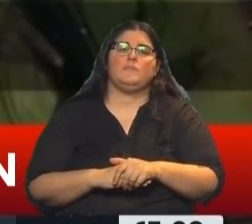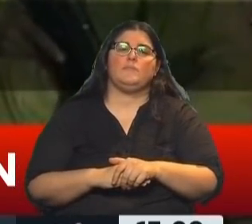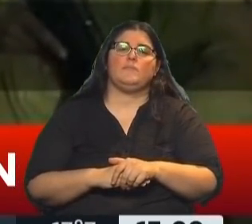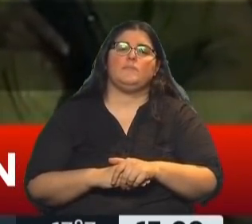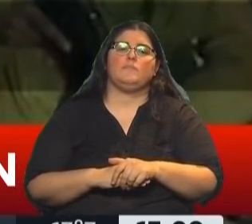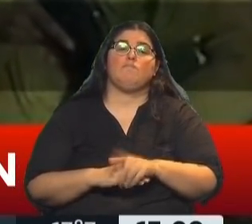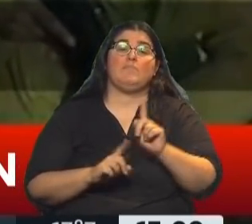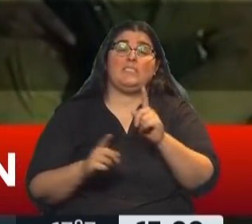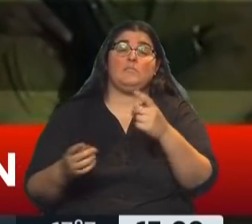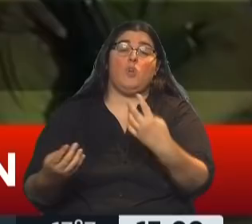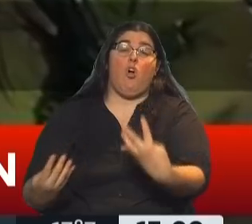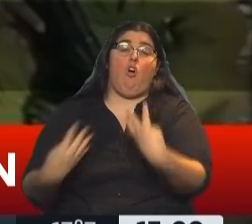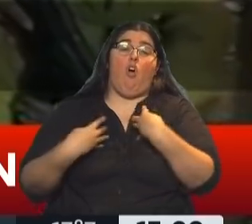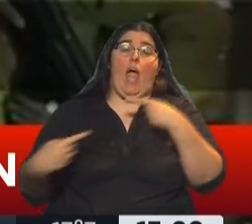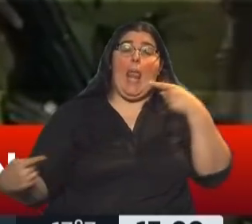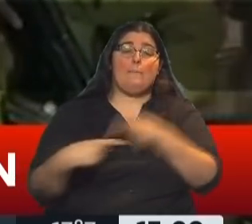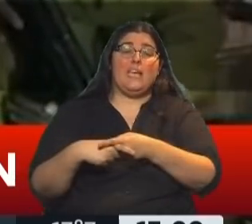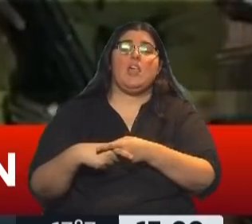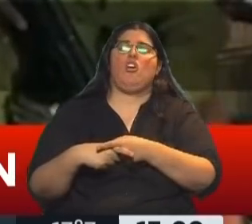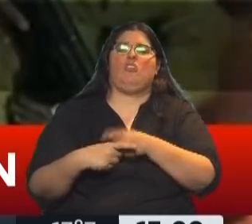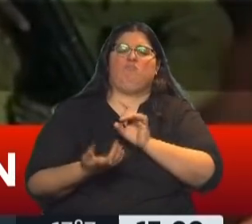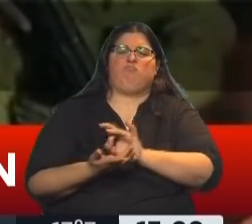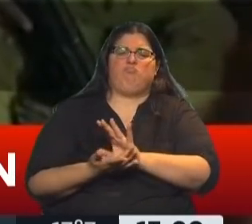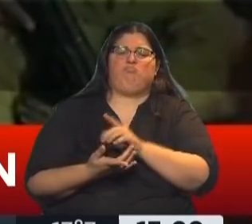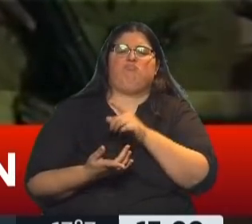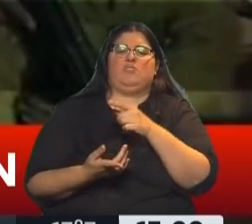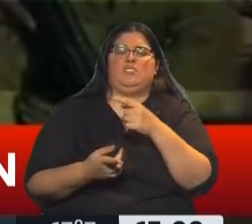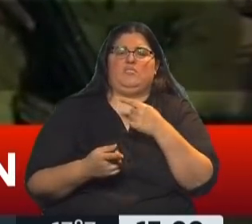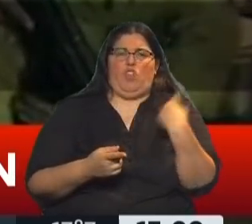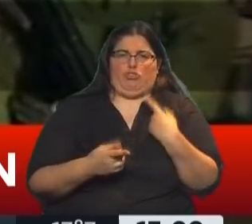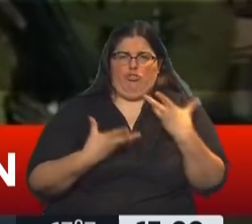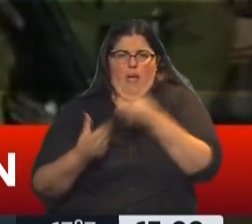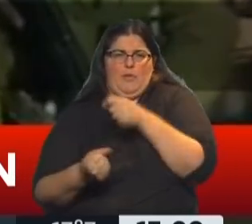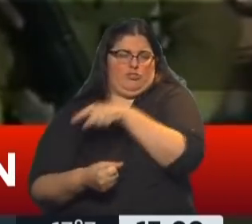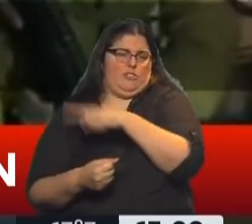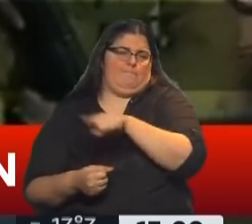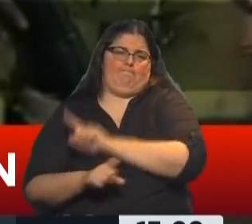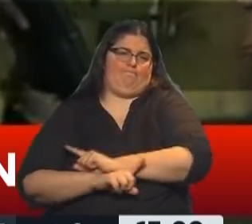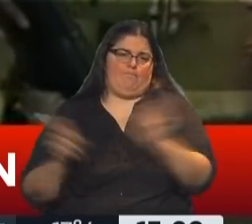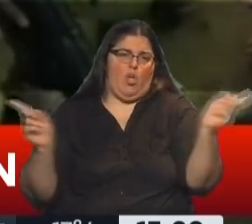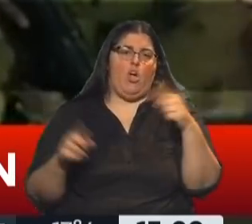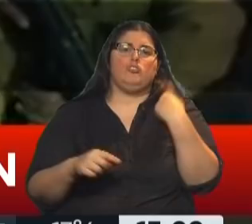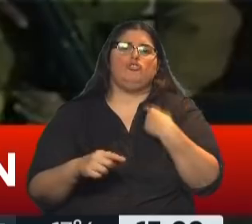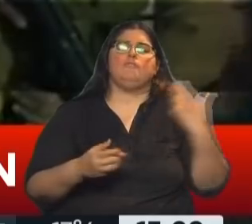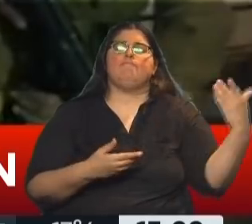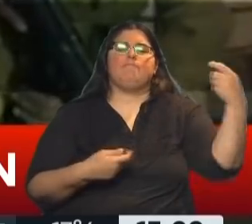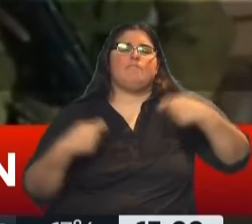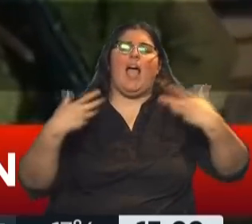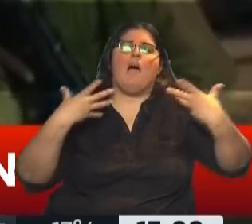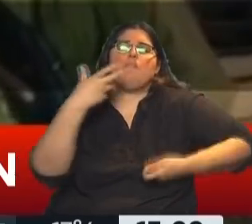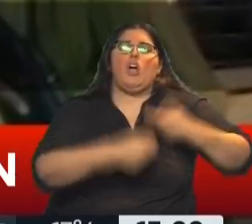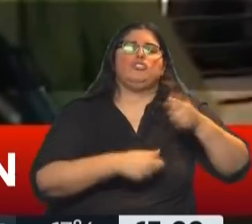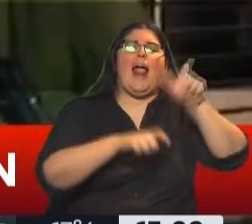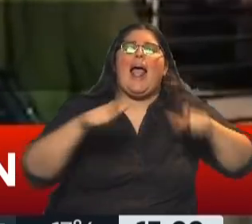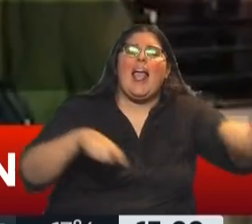عين تر کې لګیت له لوا پورې مکمل منتخبات حاصله دشمن زلیل او دشمن سره هیڅ څه همکار نه او